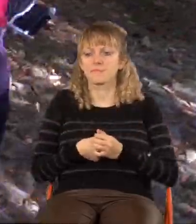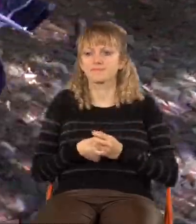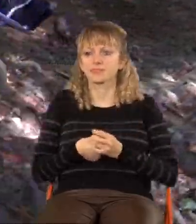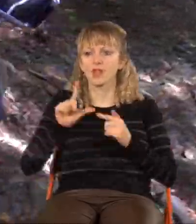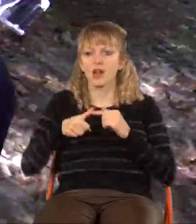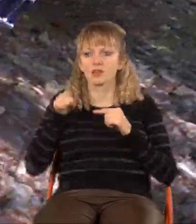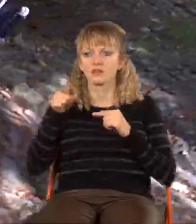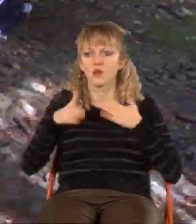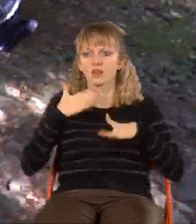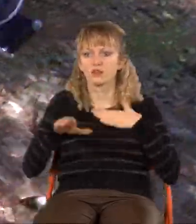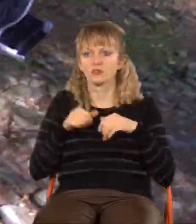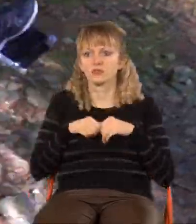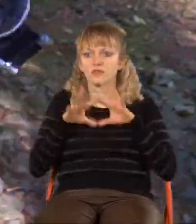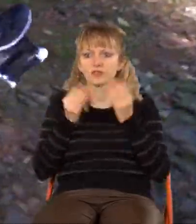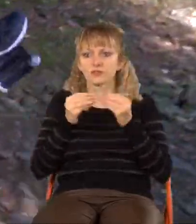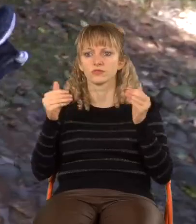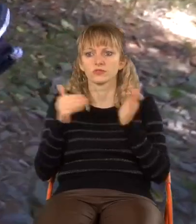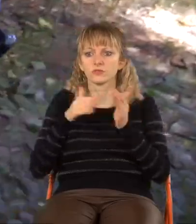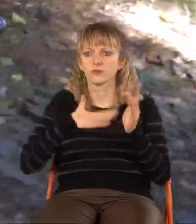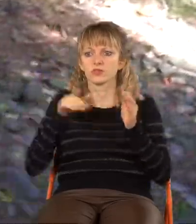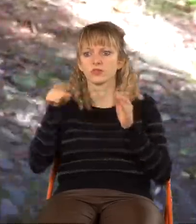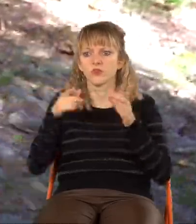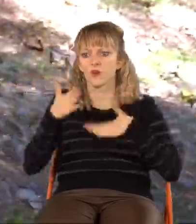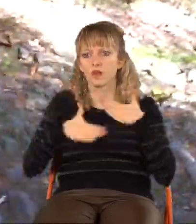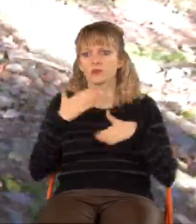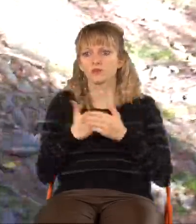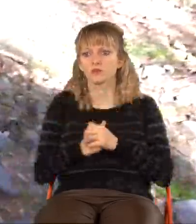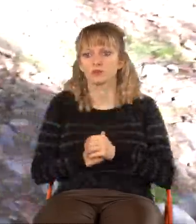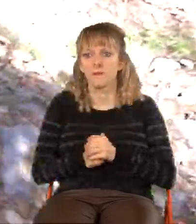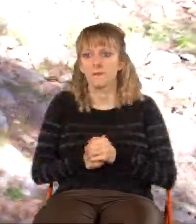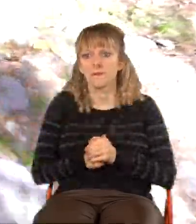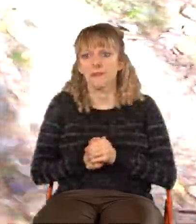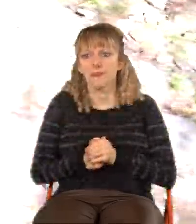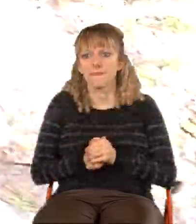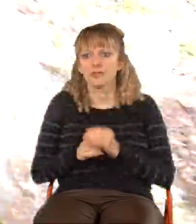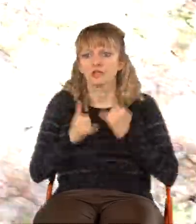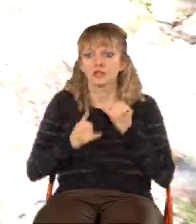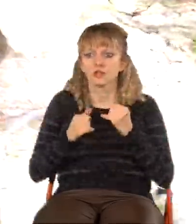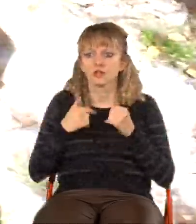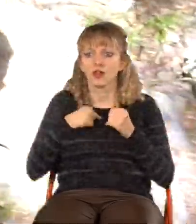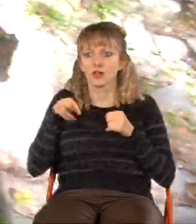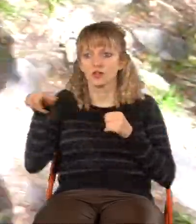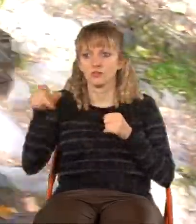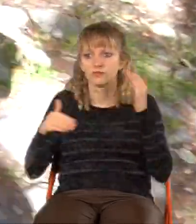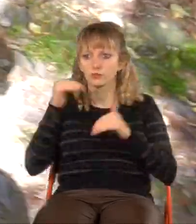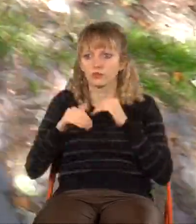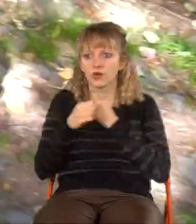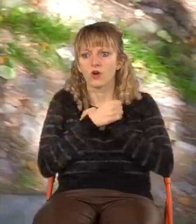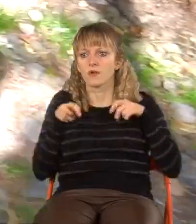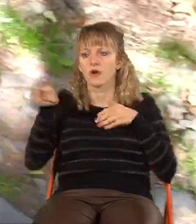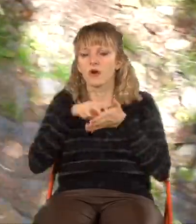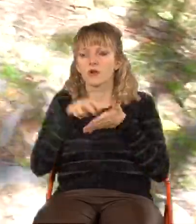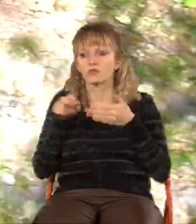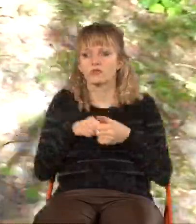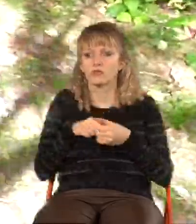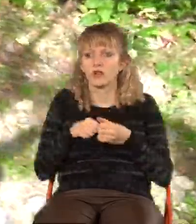z takim zaangażowaniem, ale z taką radością. Bo przede wszystkim, że trzeba mieć z tego radość. Jeżeli ja, idąc w góry, kocham chodzić